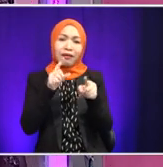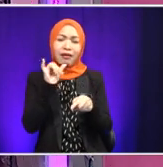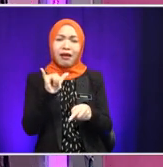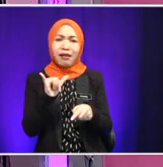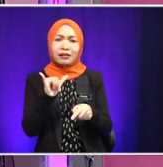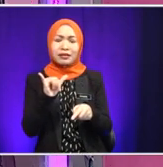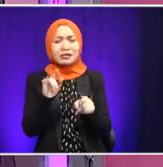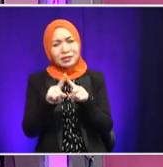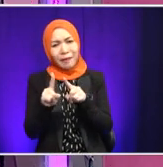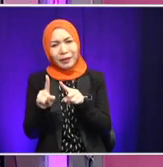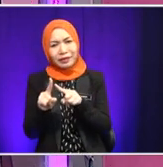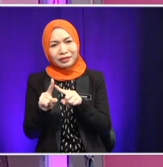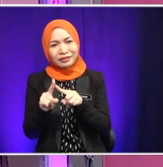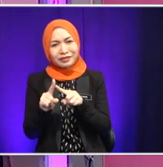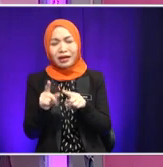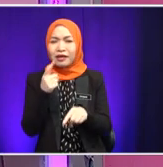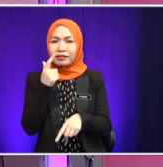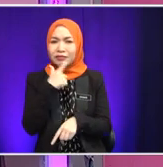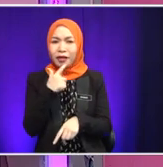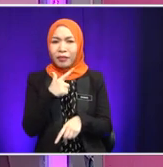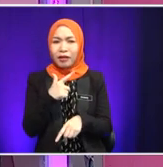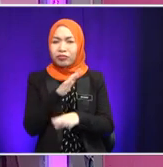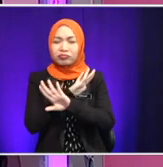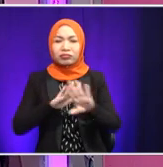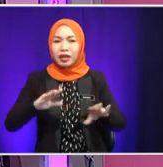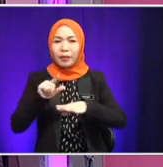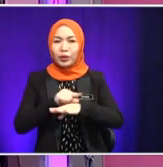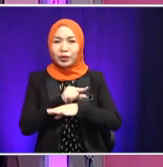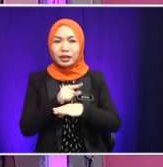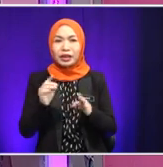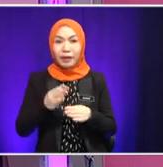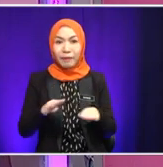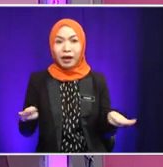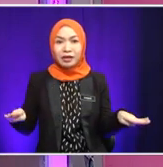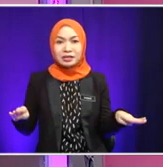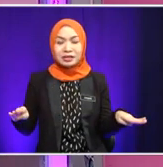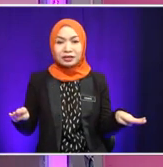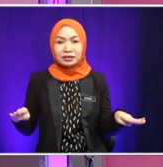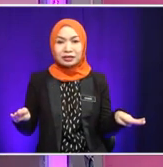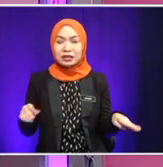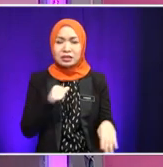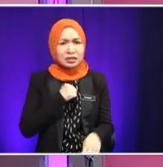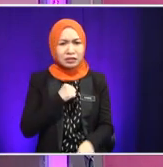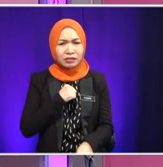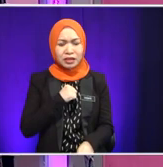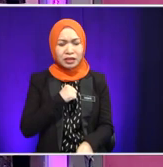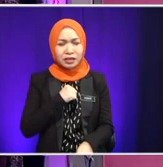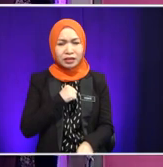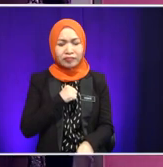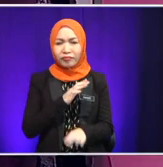Mereka menggunakan Hanya bahasa ibunda mereka tidak mau ada pikiran terbuka dengan kaum yang lain